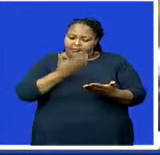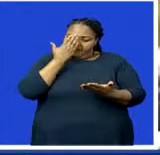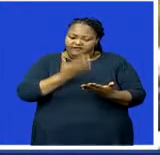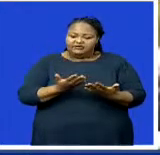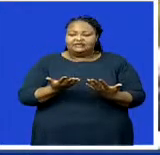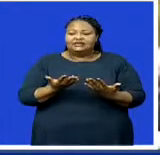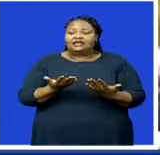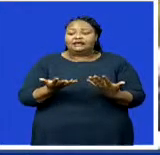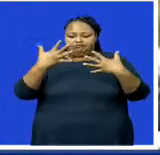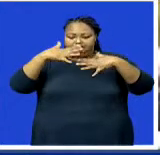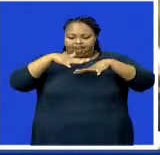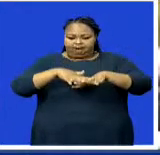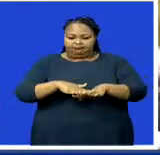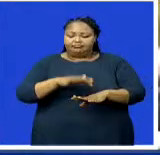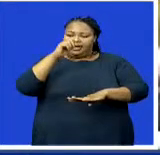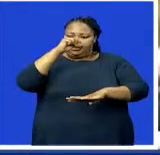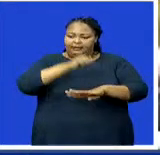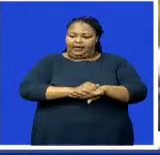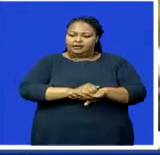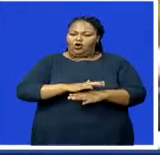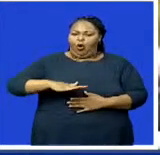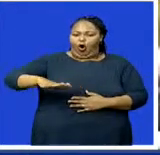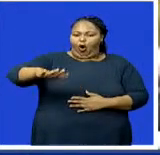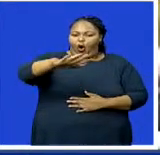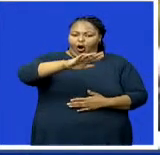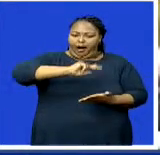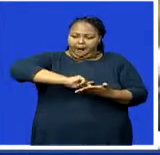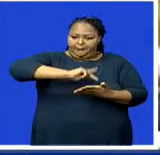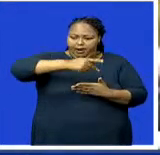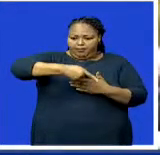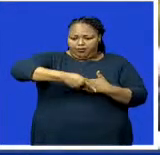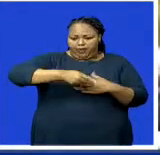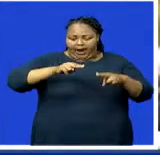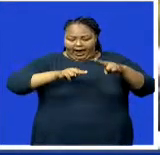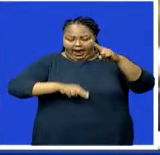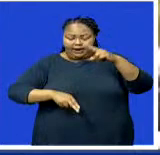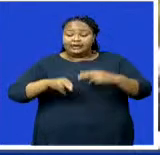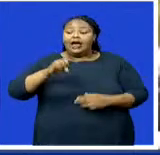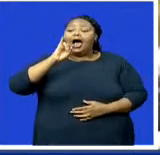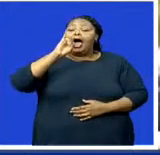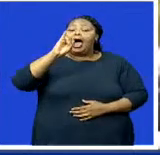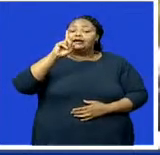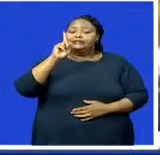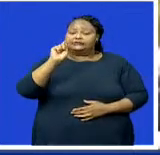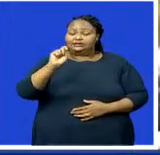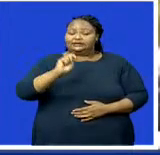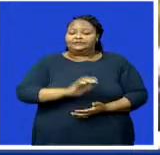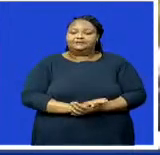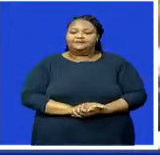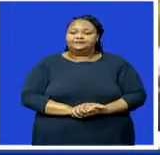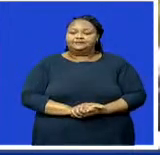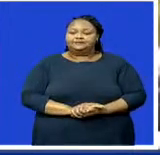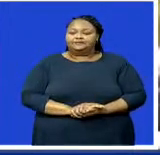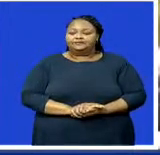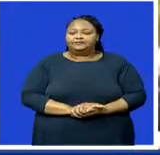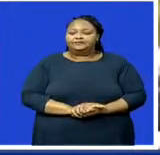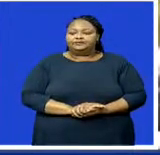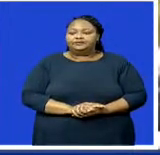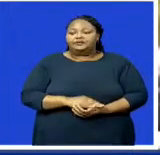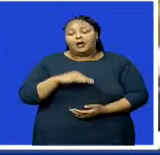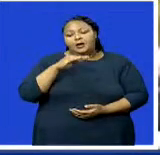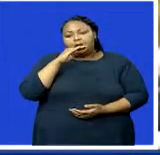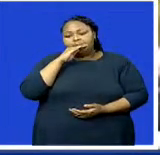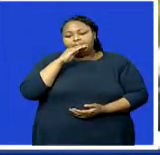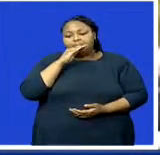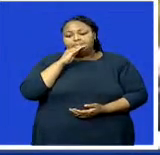onke lama programs lesinawo ngephansi kwe-Advanced School of IT. So ngiletinye tethi indlela lesibuke ukuthi sitawucinisa